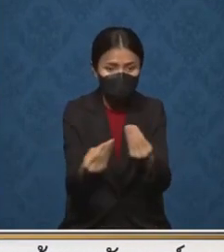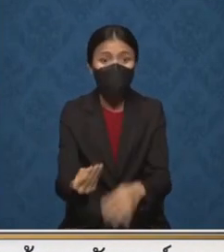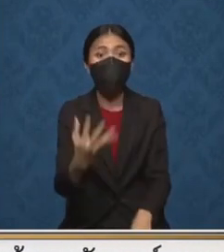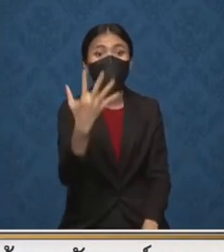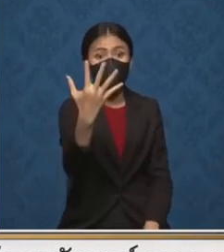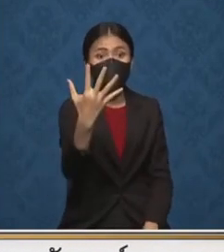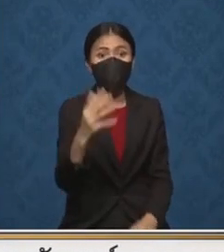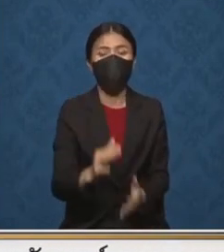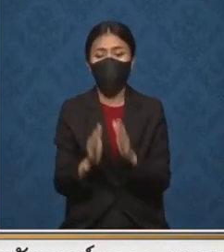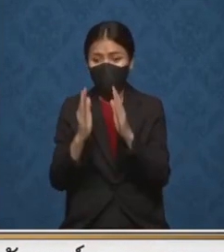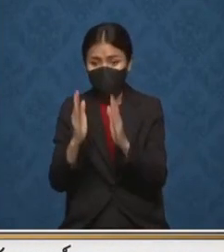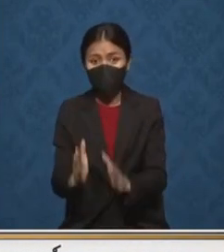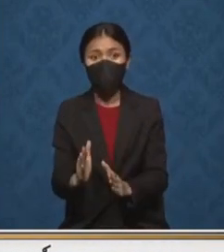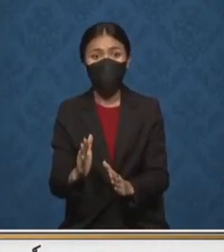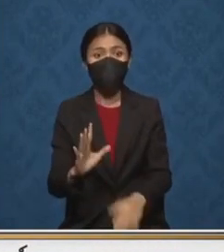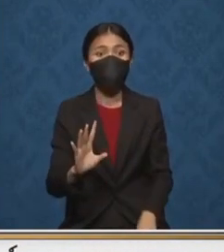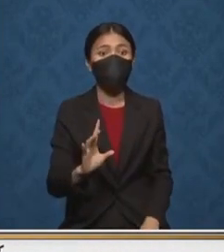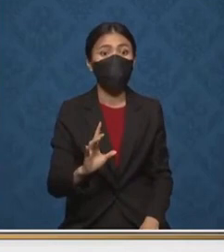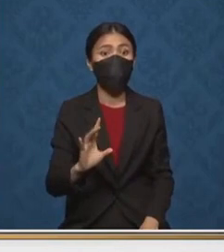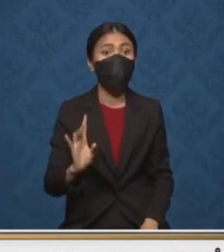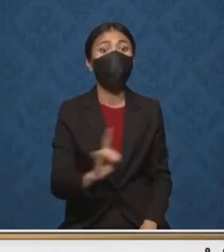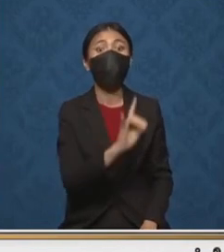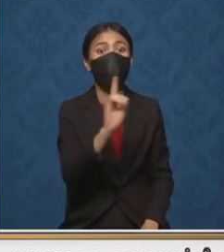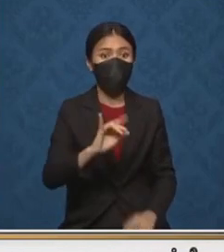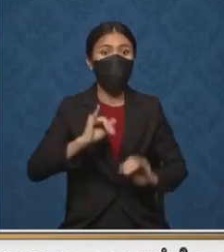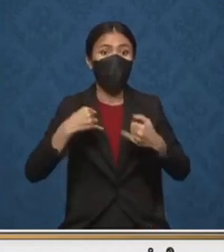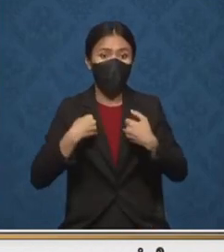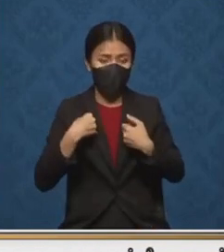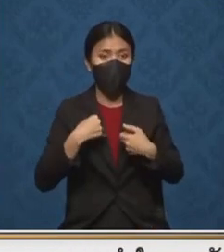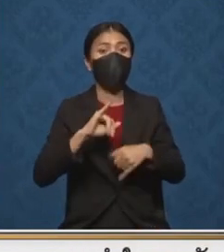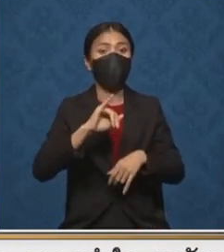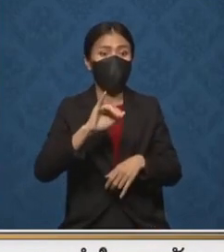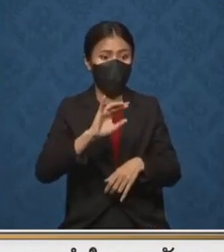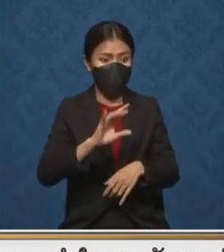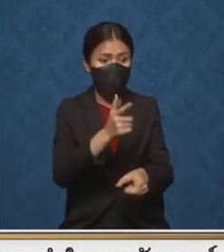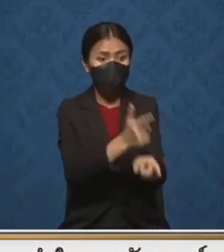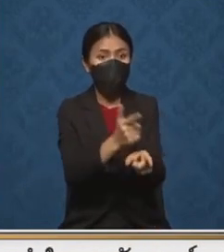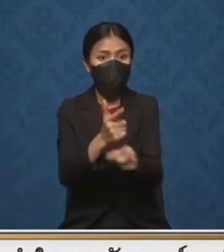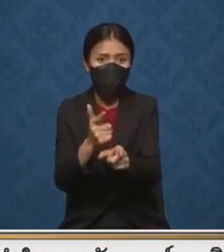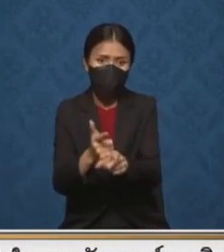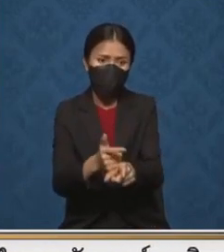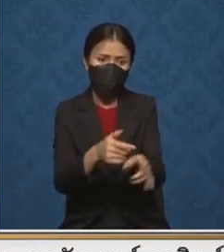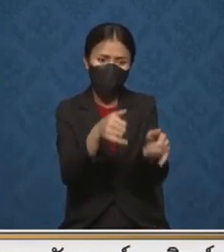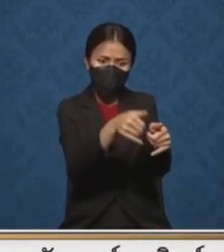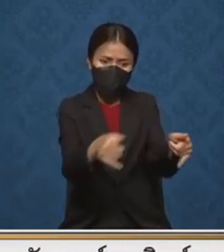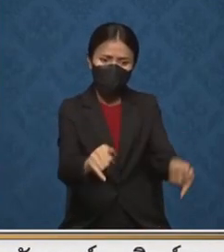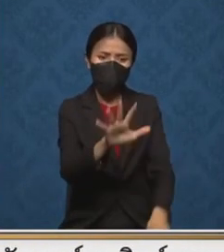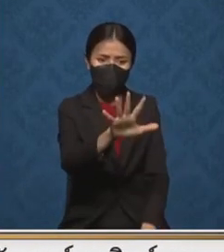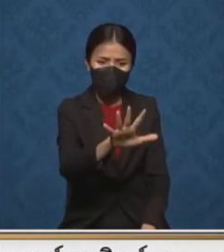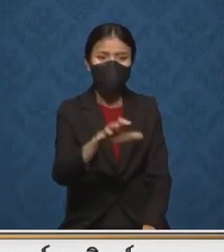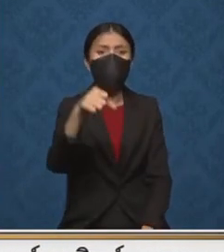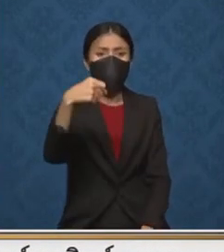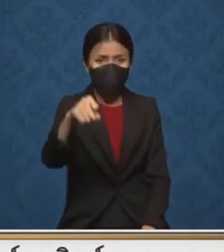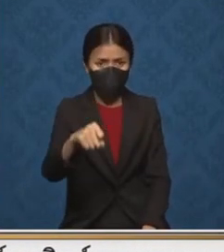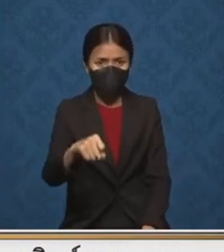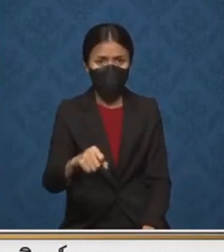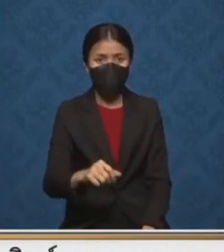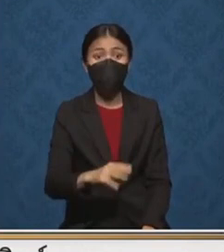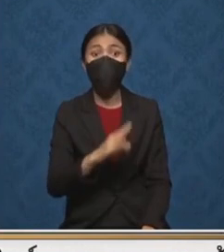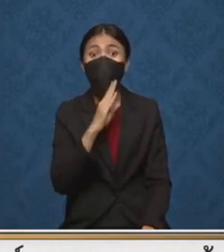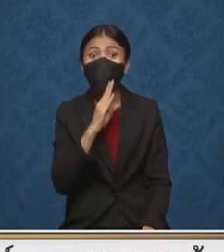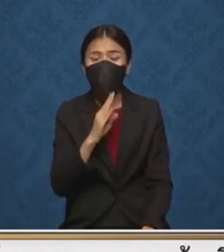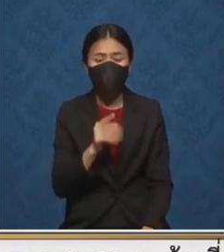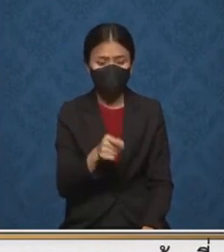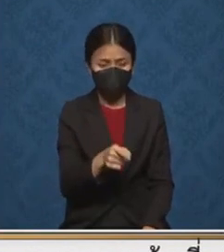สัตว์ครอบครัวหนึ่งเนี่ยเกิน 5ตัว 10ตัวครับถามว่าจะเสียชีวิต